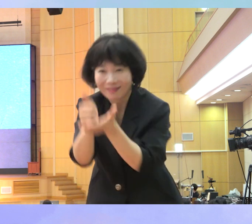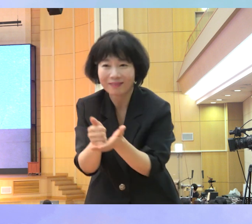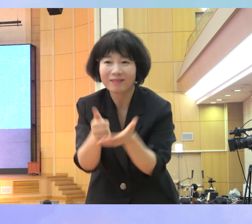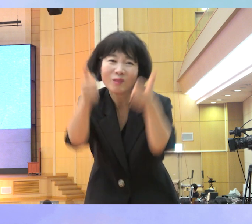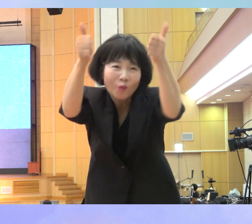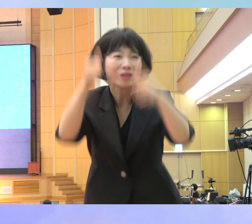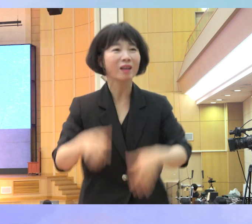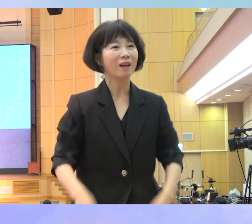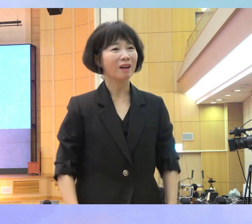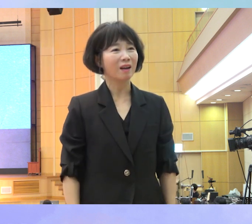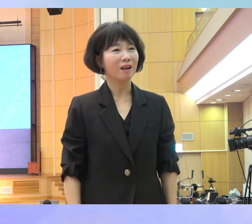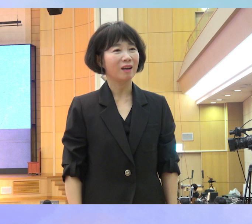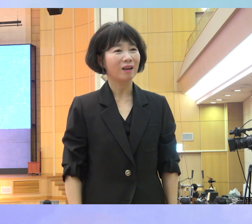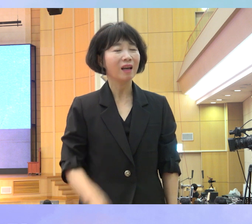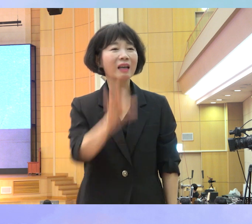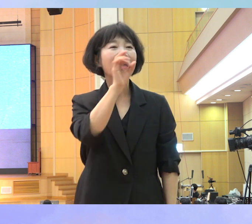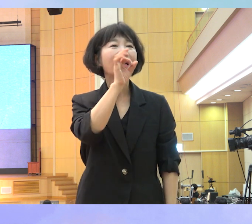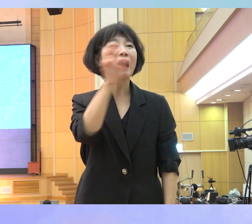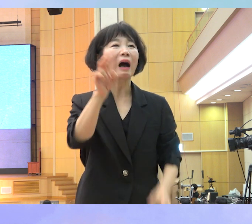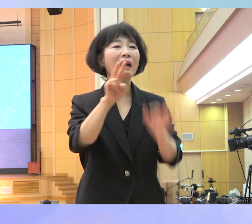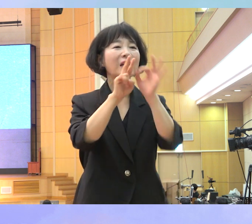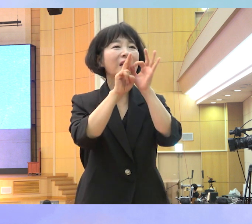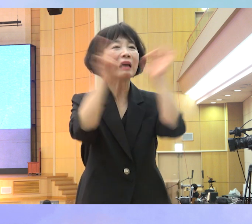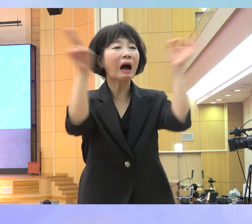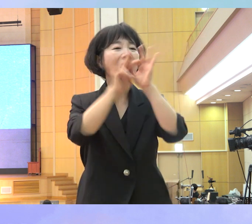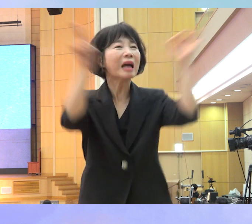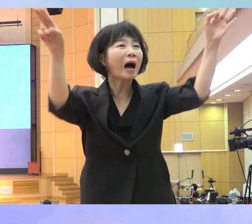네? 아니 왜 이렇게